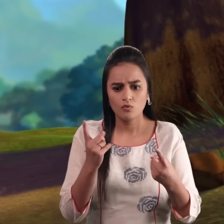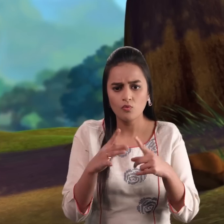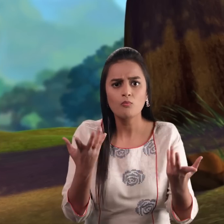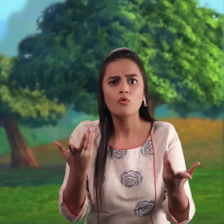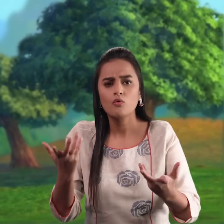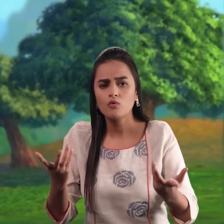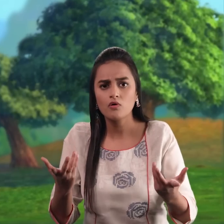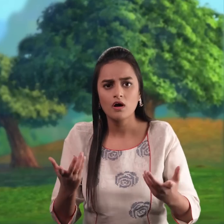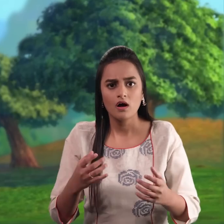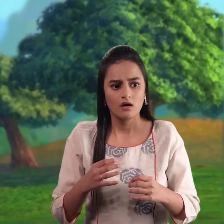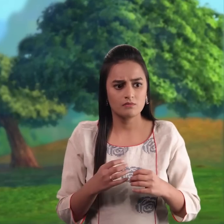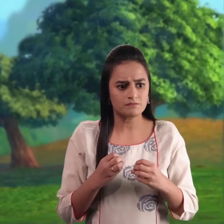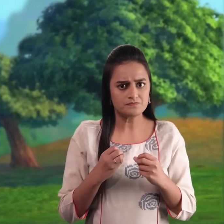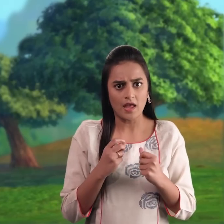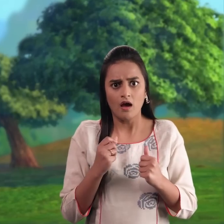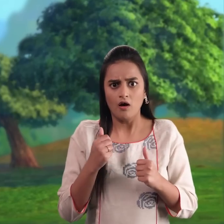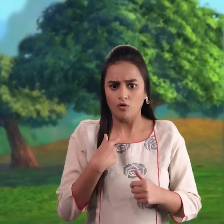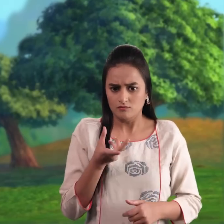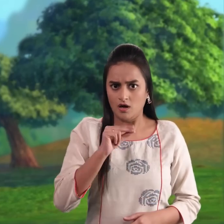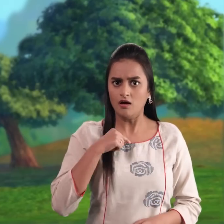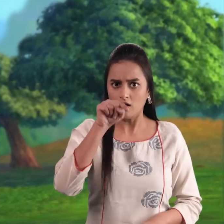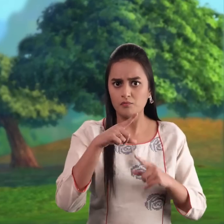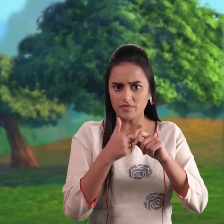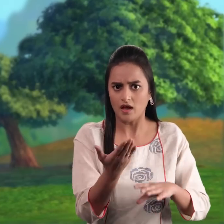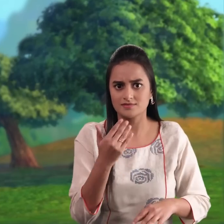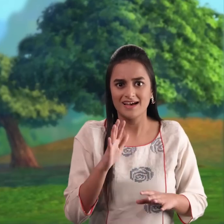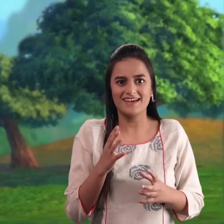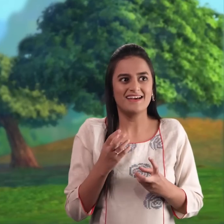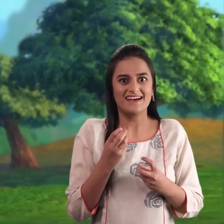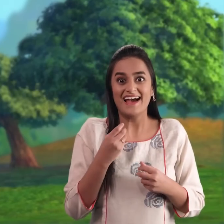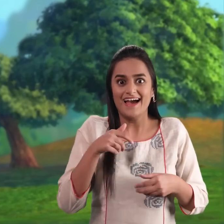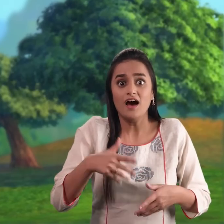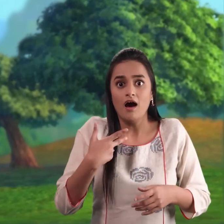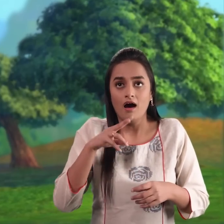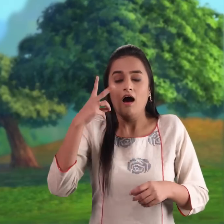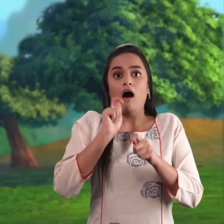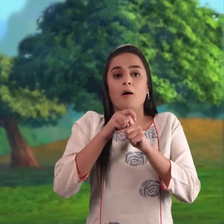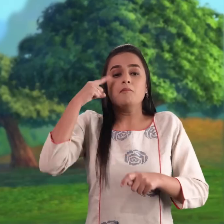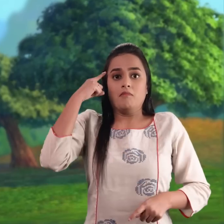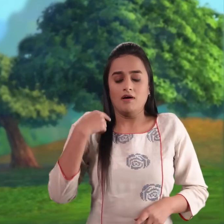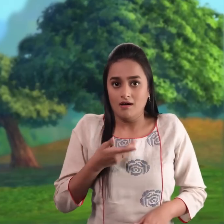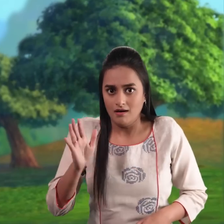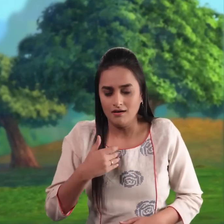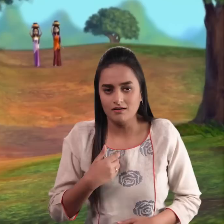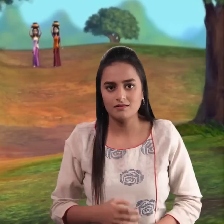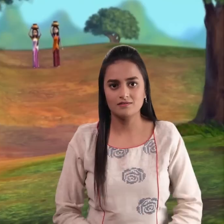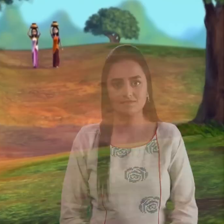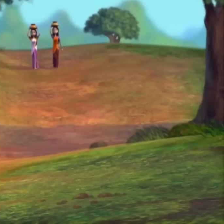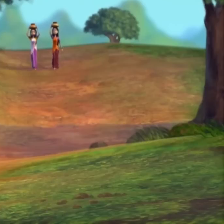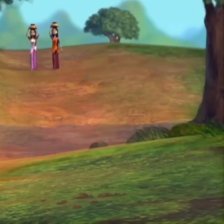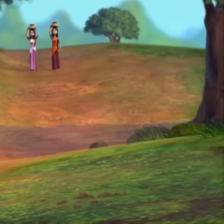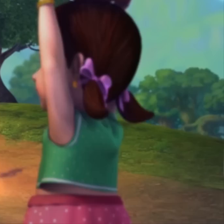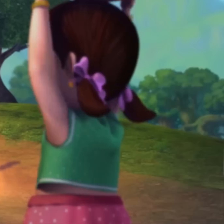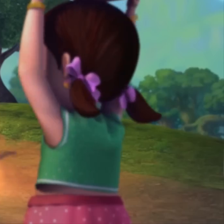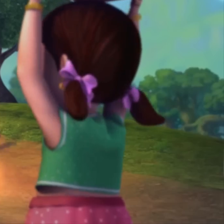यहाँ क्या हो रहा है? हम कर लेने बाद में आएंगे। अभी हमें कोई जरूरी काम याद आ गया।